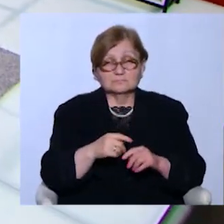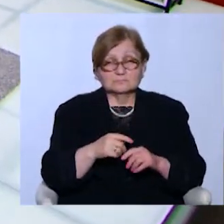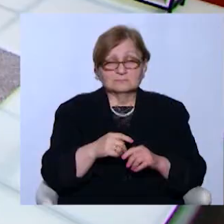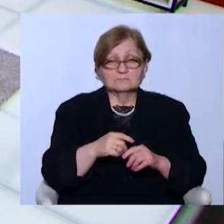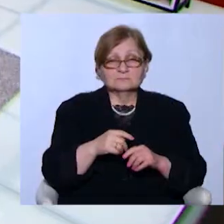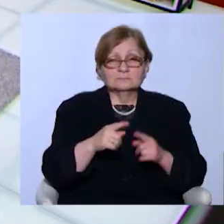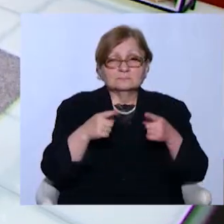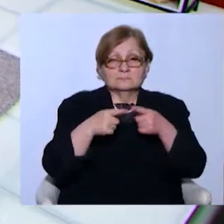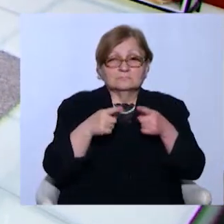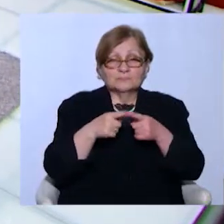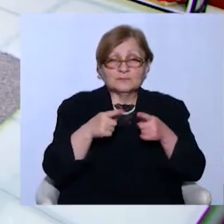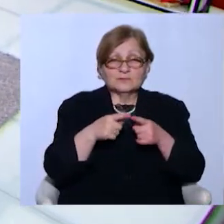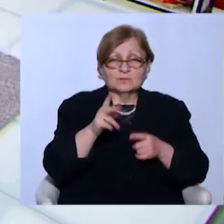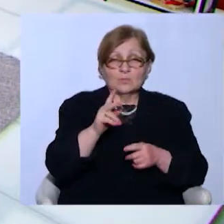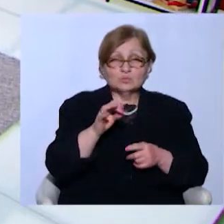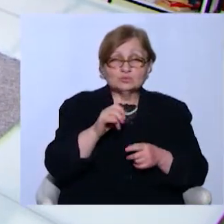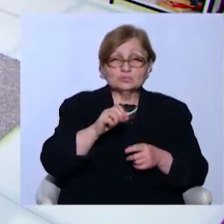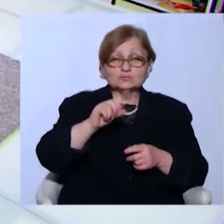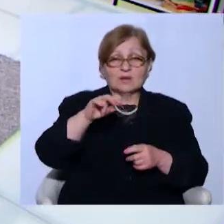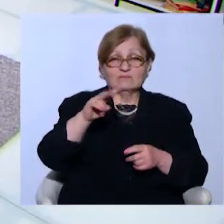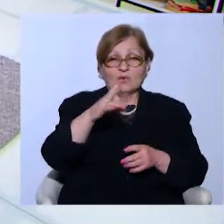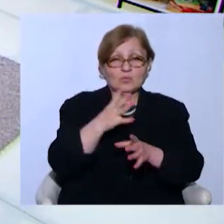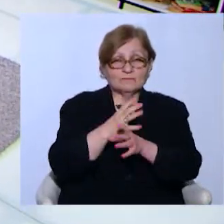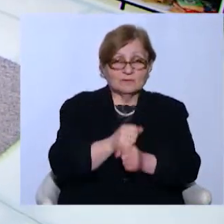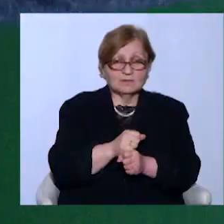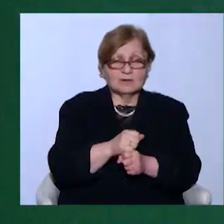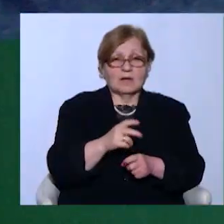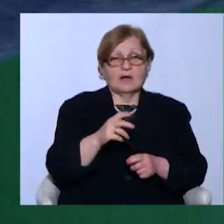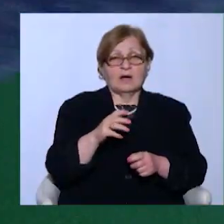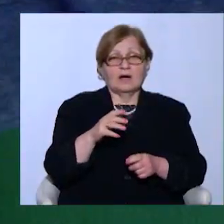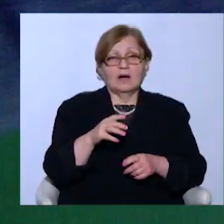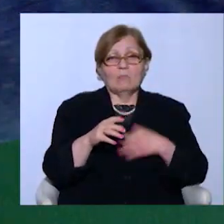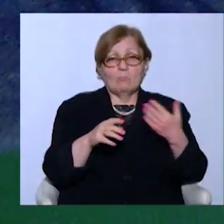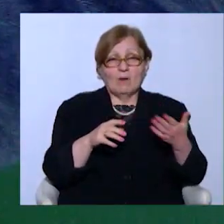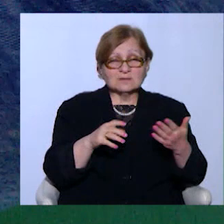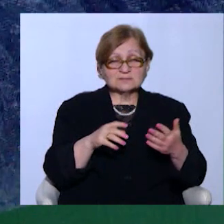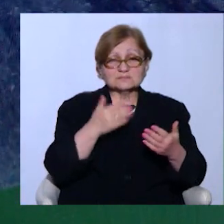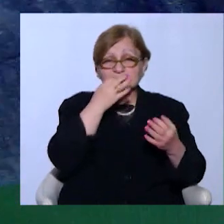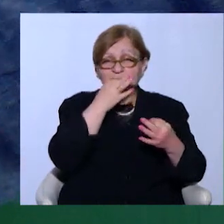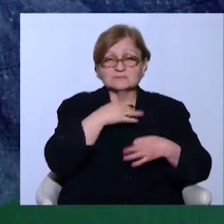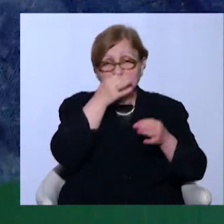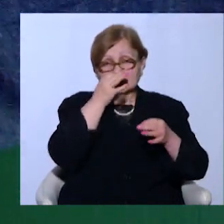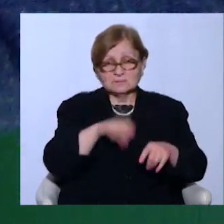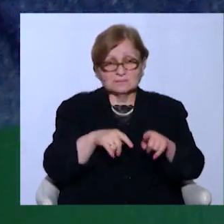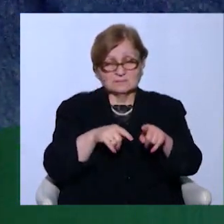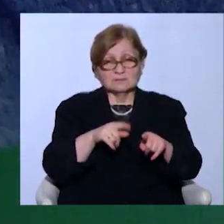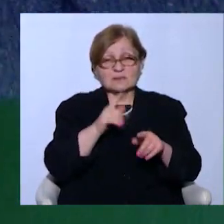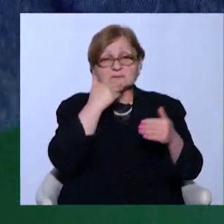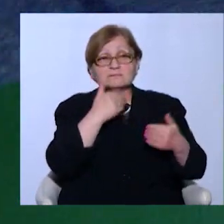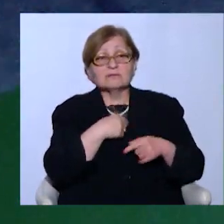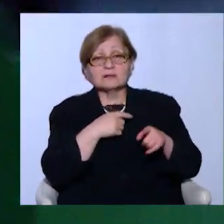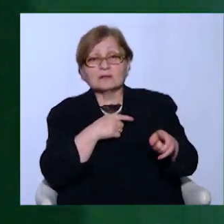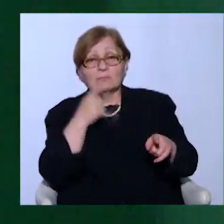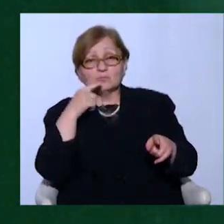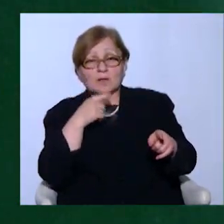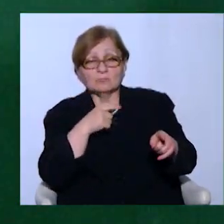კოსინუს ალფები შეგვეკვეცება და დარჩება ტოლობის მარცხნივ ის ზუსტად, რასაც გვეკითხებოდნენ, ეს MNTK.